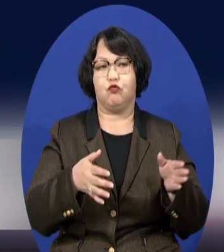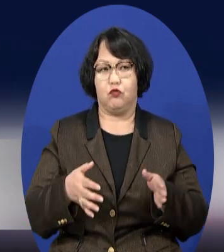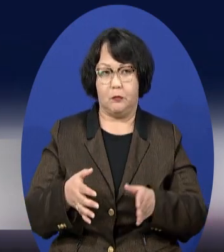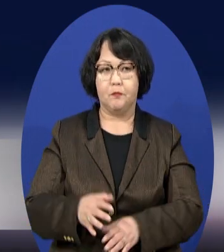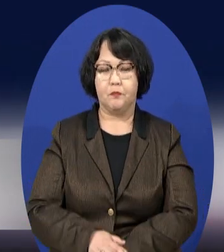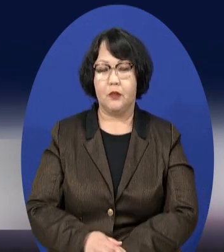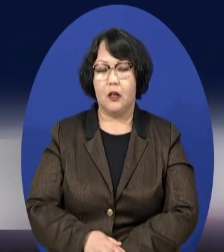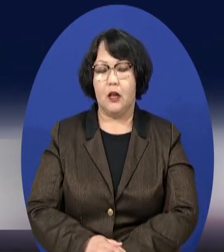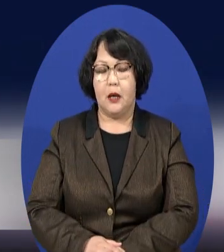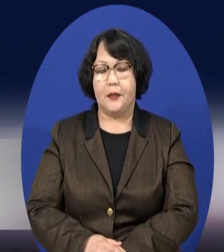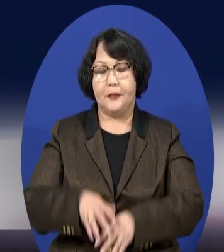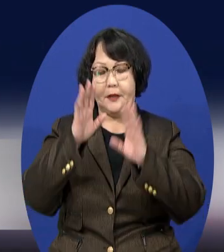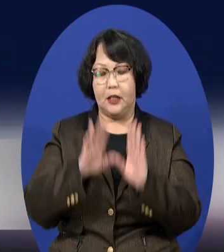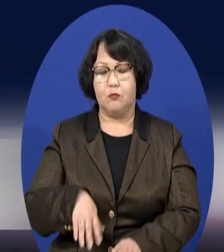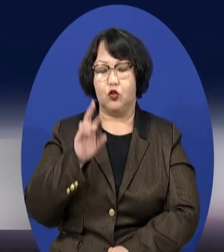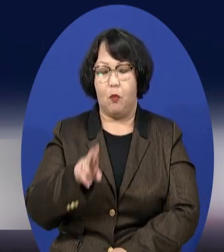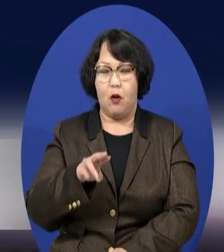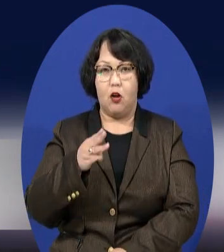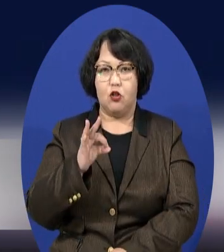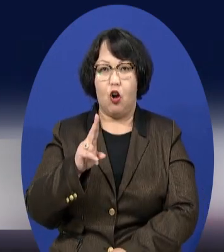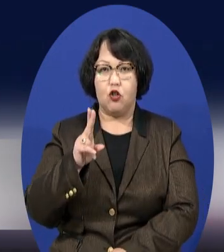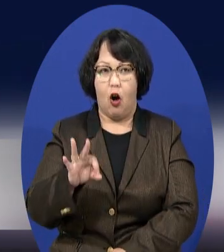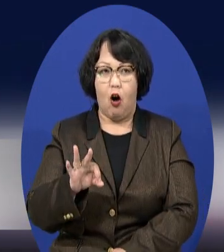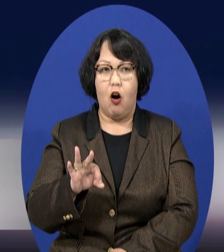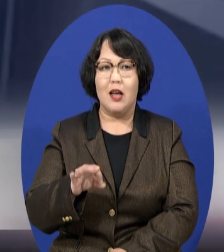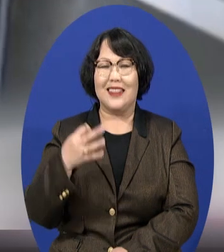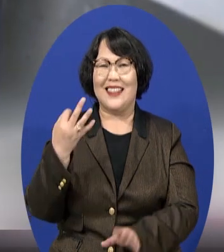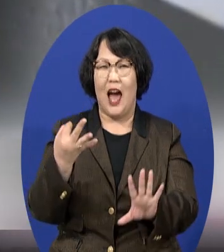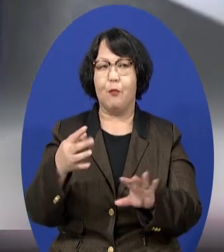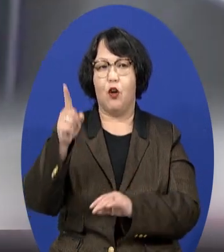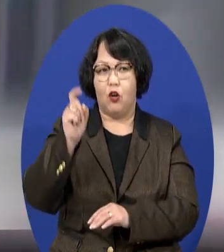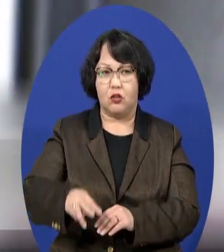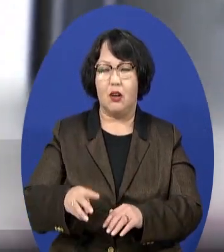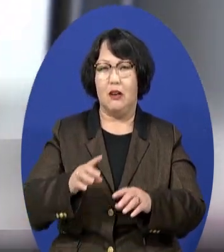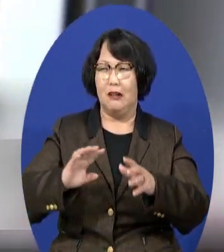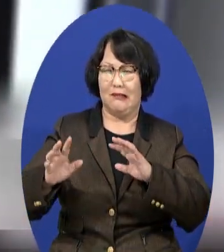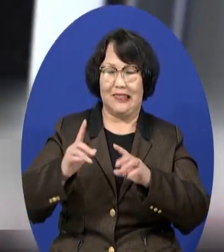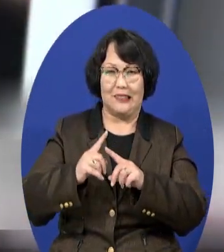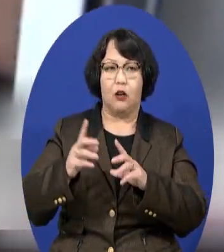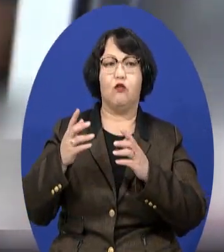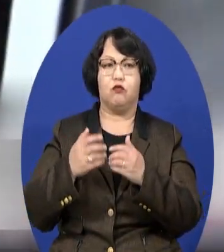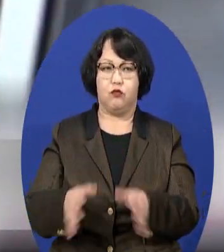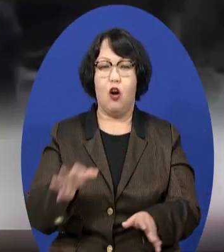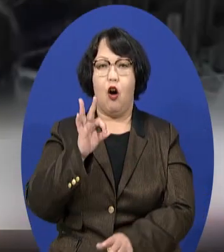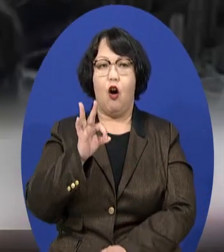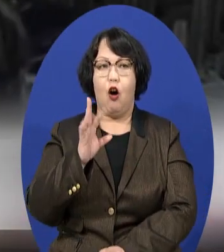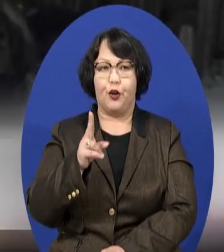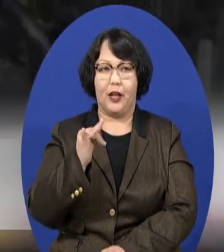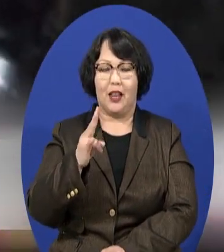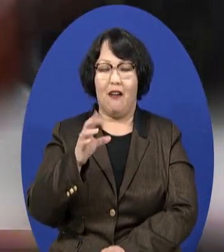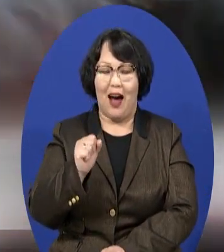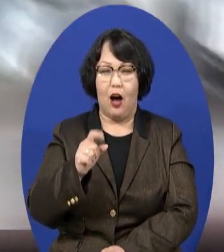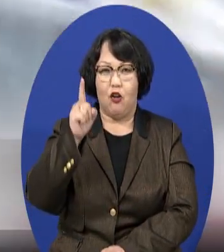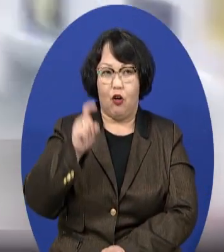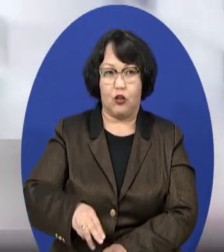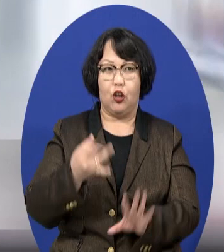Нямгарагт Токио болон өөр 8 мужид зарлагдсан онц байдал цуцлагдсан байна. Харин Окинава мужид дахь онц байдал 7 дугаар